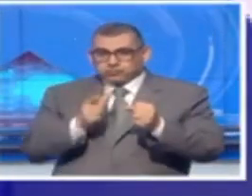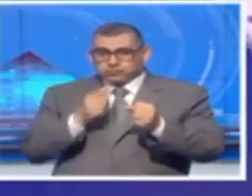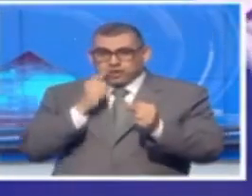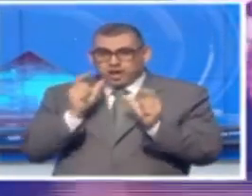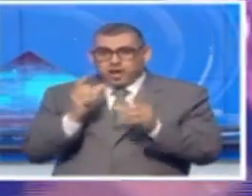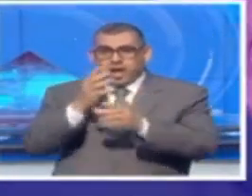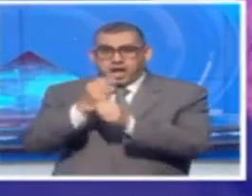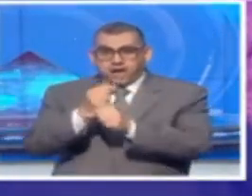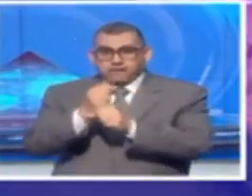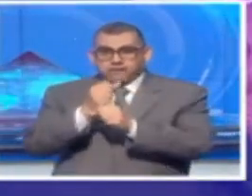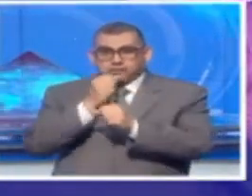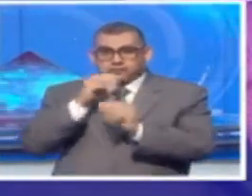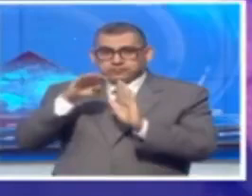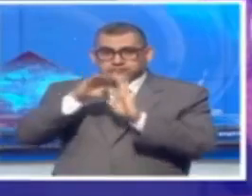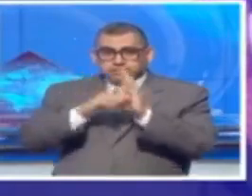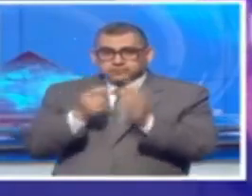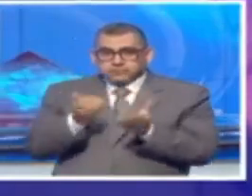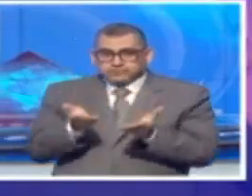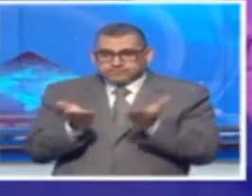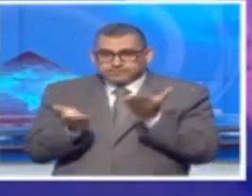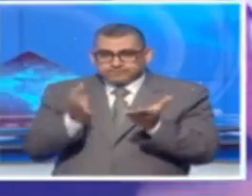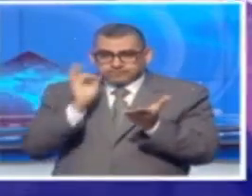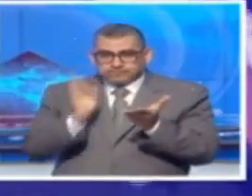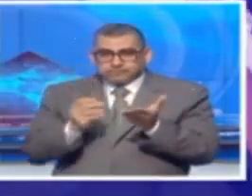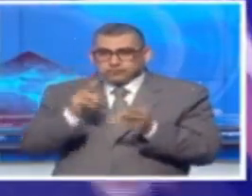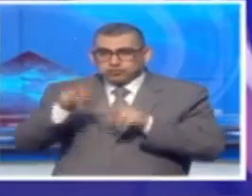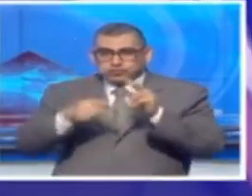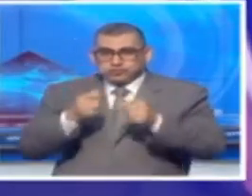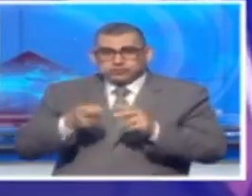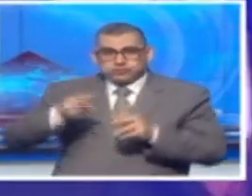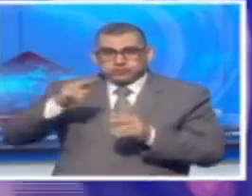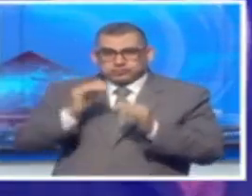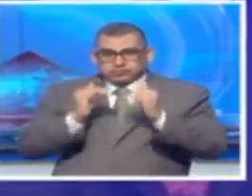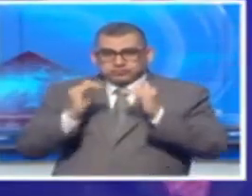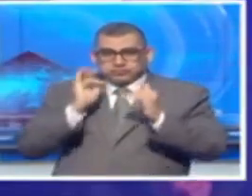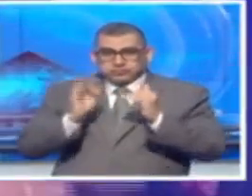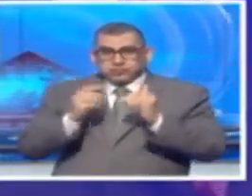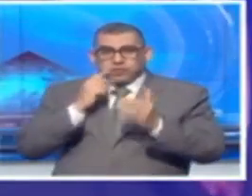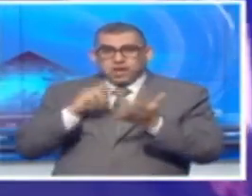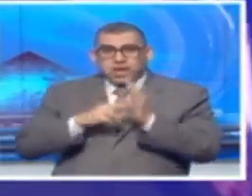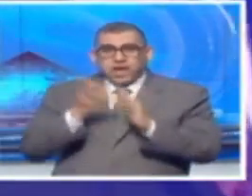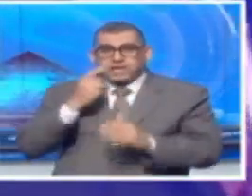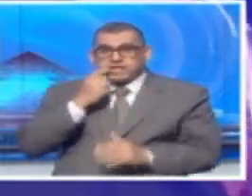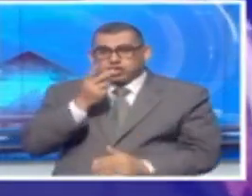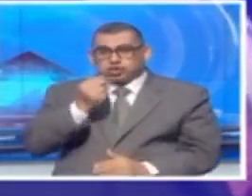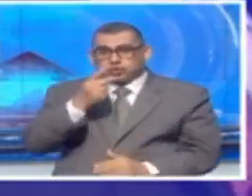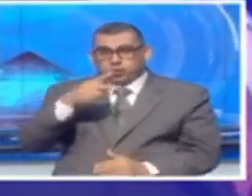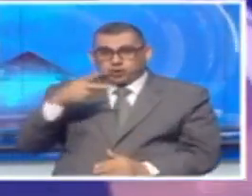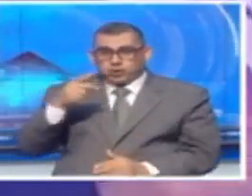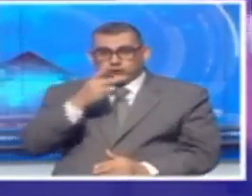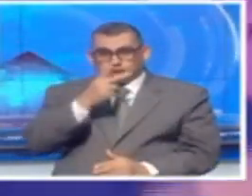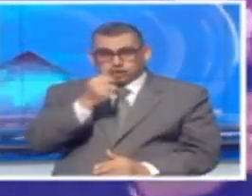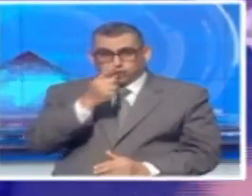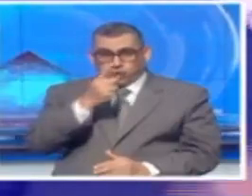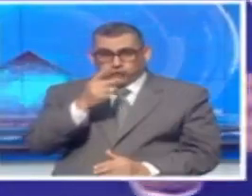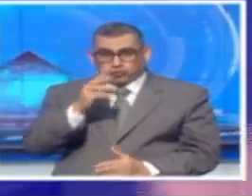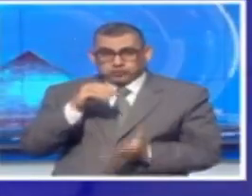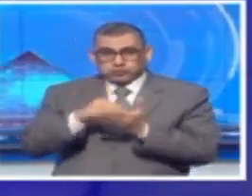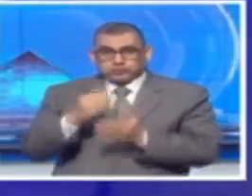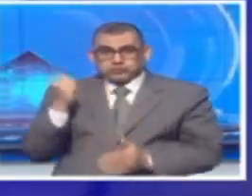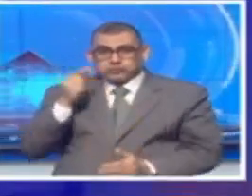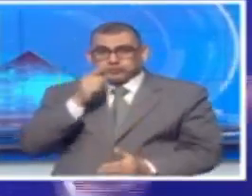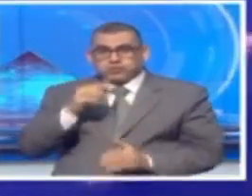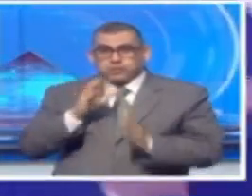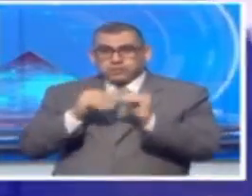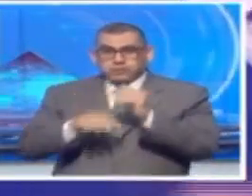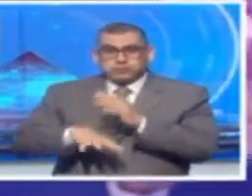وحافظنا على مستويات الأسعار وحافظنا على الإنتاج، لدرجة إن عام 21 انطلق الإنتاج في